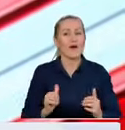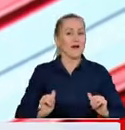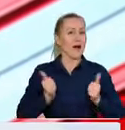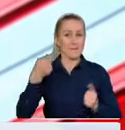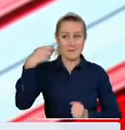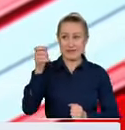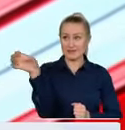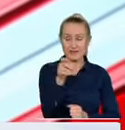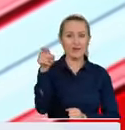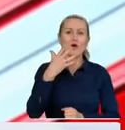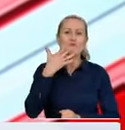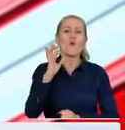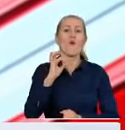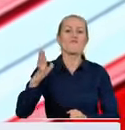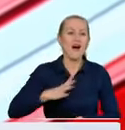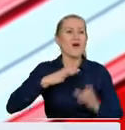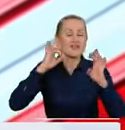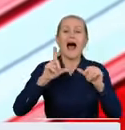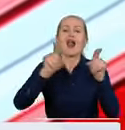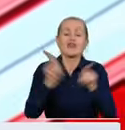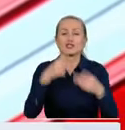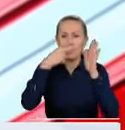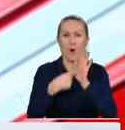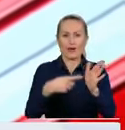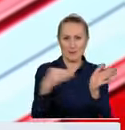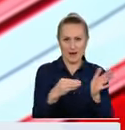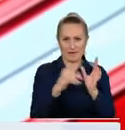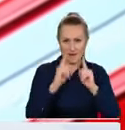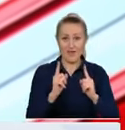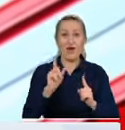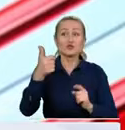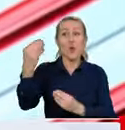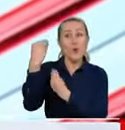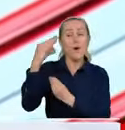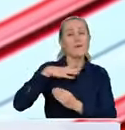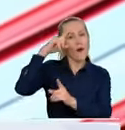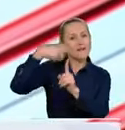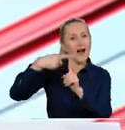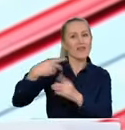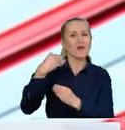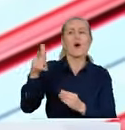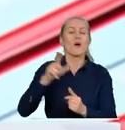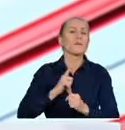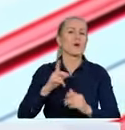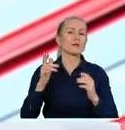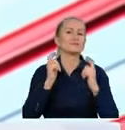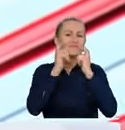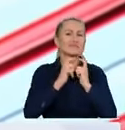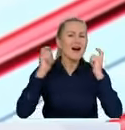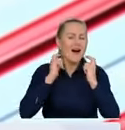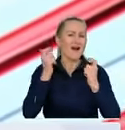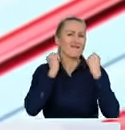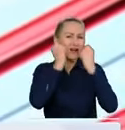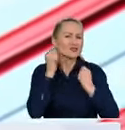wartościach, tylko je praktykuje. I tego, co nauczył mnie mój katecheta, franciszkanin, ale również rodzice, to to, że